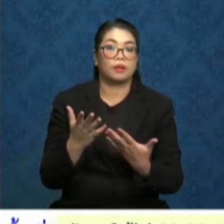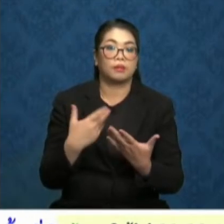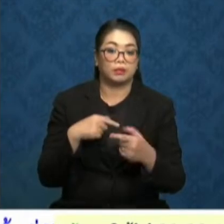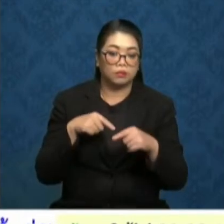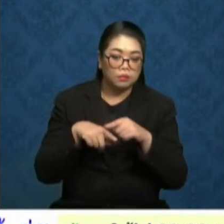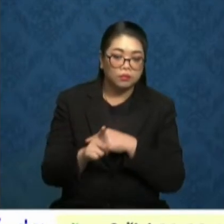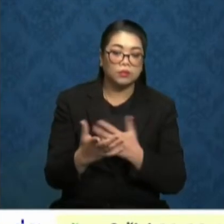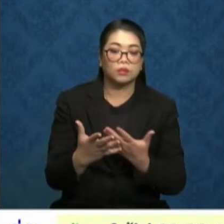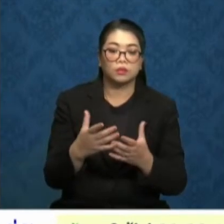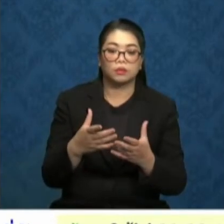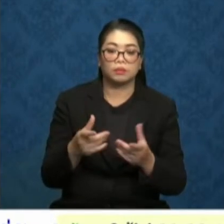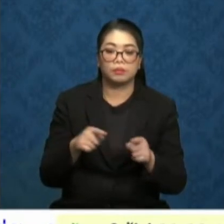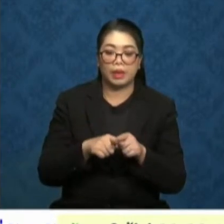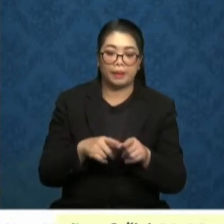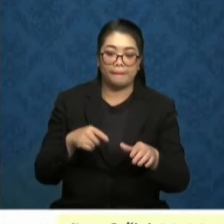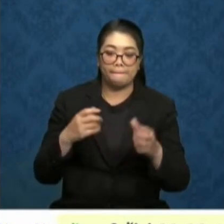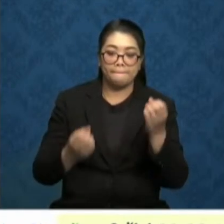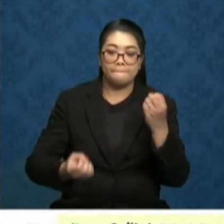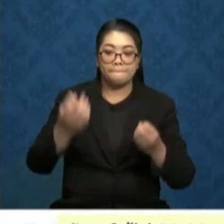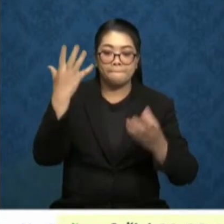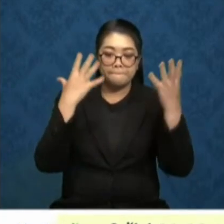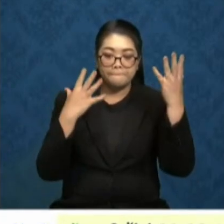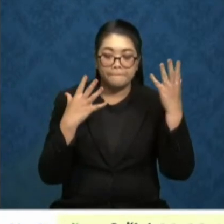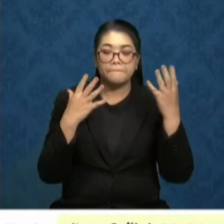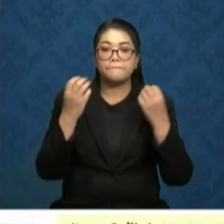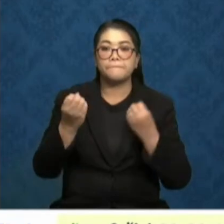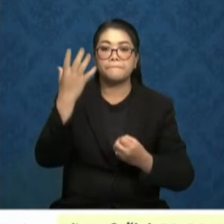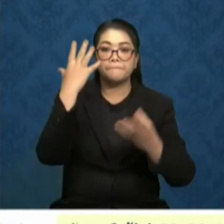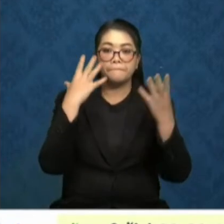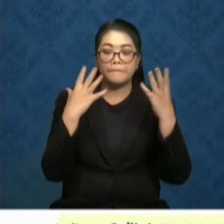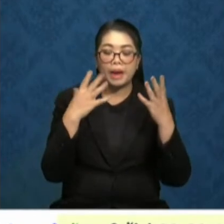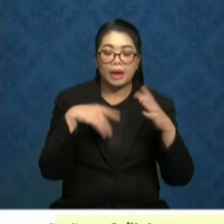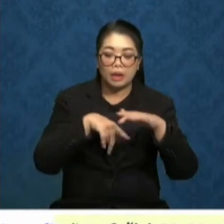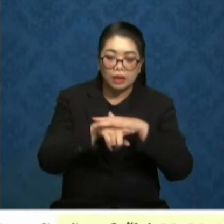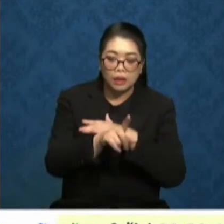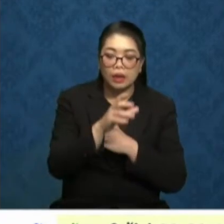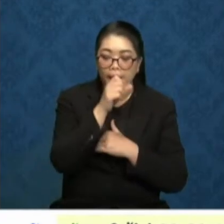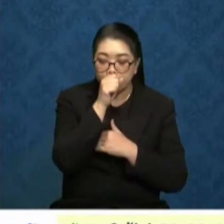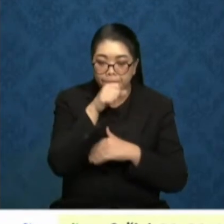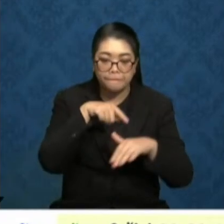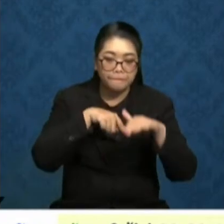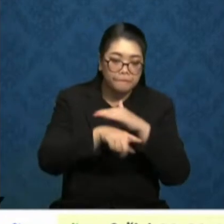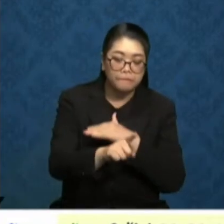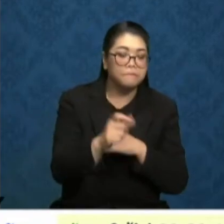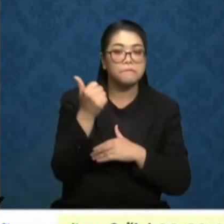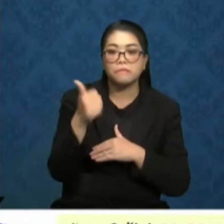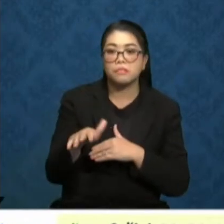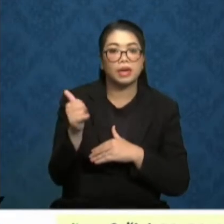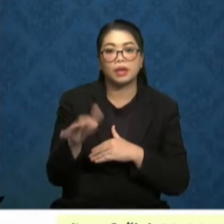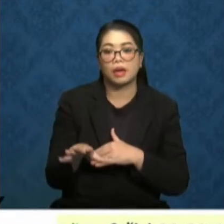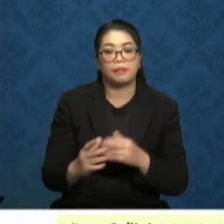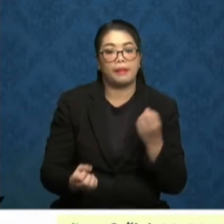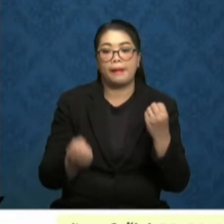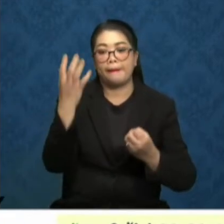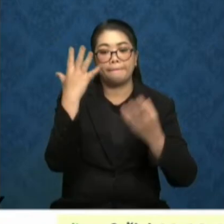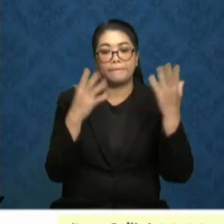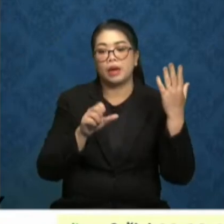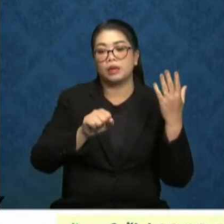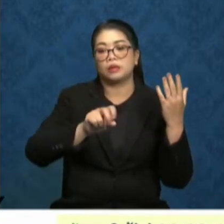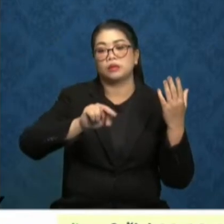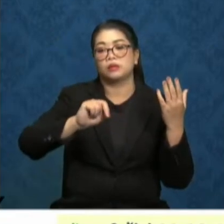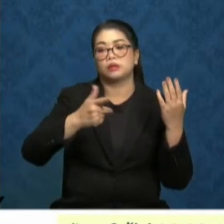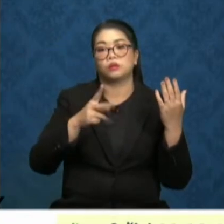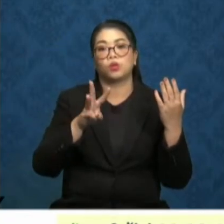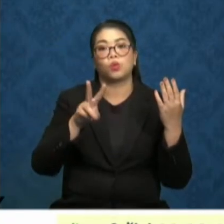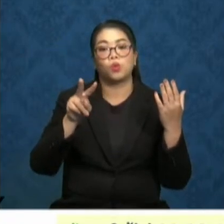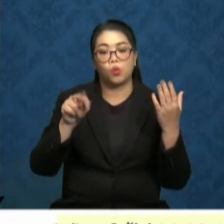ารบุคลุกพึ้นที่ประสง่วนพึนทอุทยานแงชาิดยเด็ดขาดถ้าเปกรณีอย่นั้นผมก็มความจะต้อง